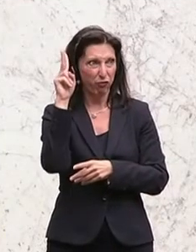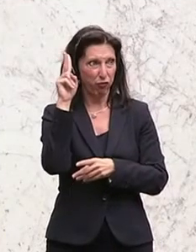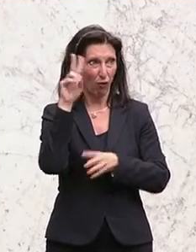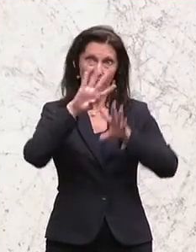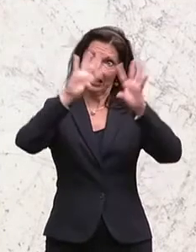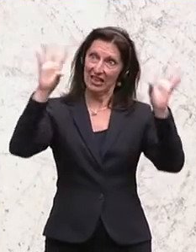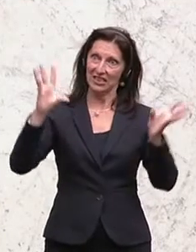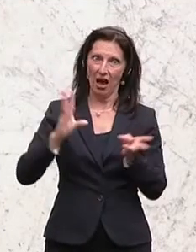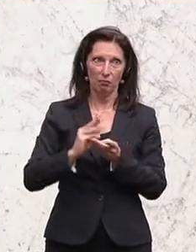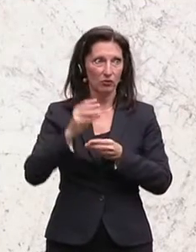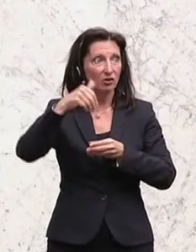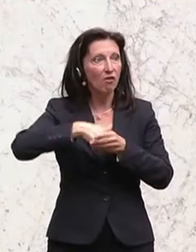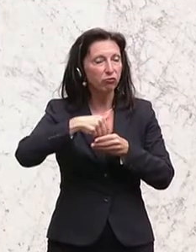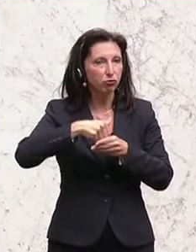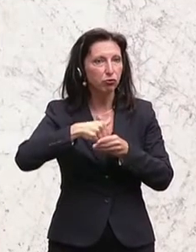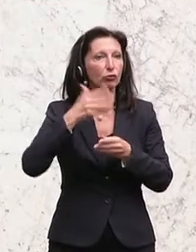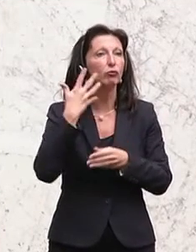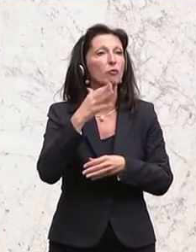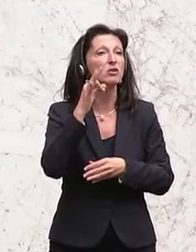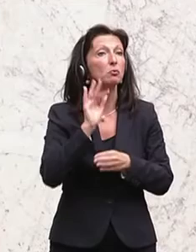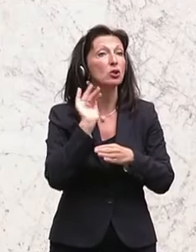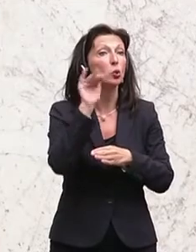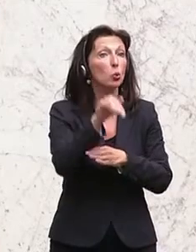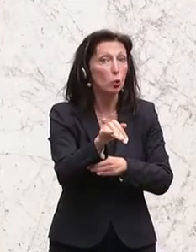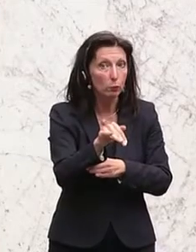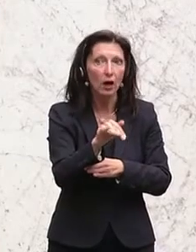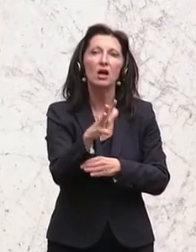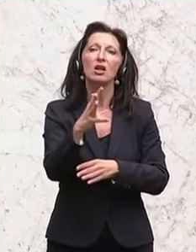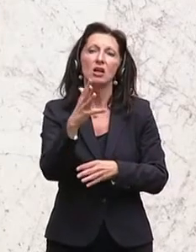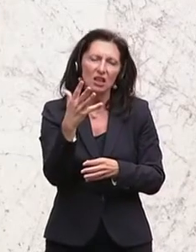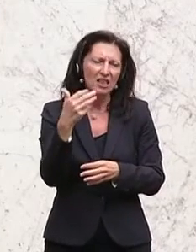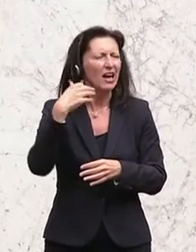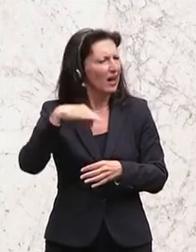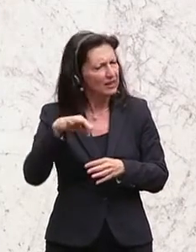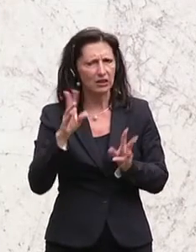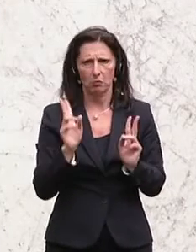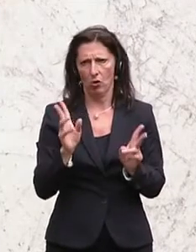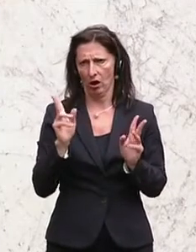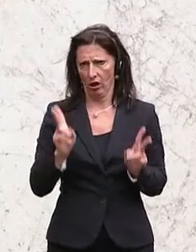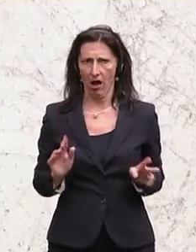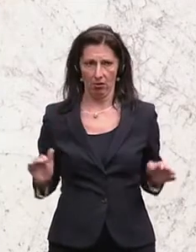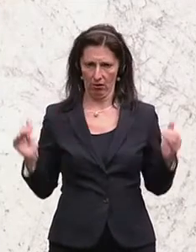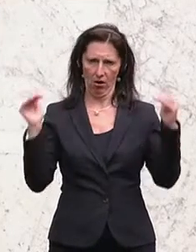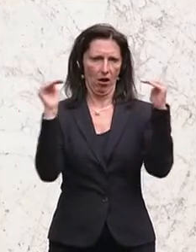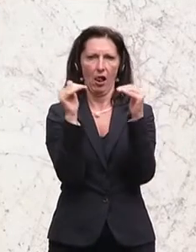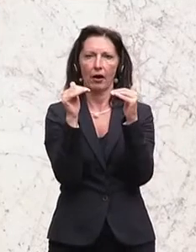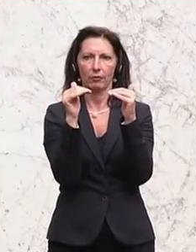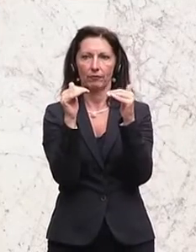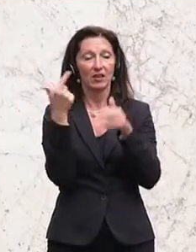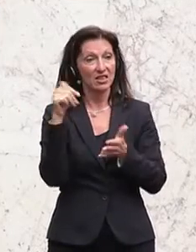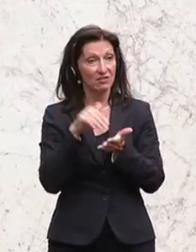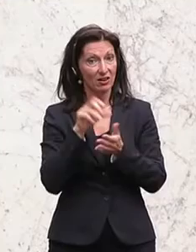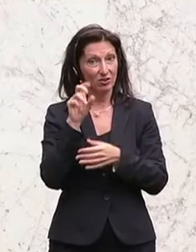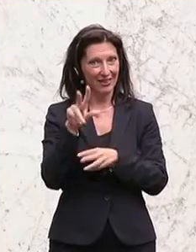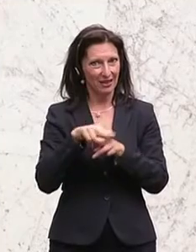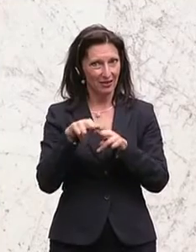wirklich irgendwann einmal Gleichstellung erleben können. Zitat Ende. Im Jahr 2013, vor den